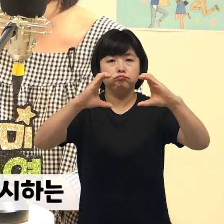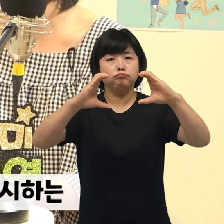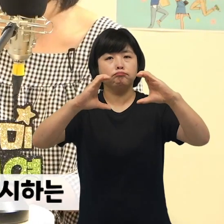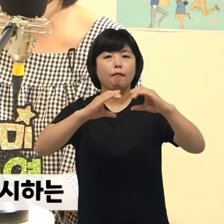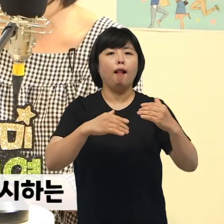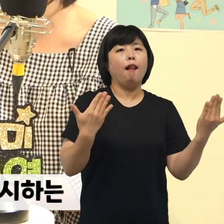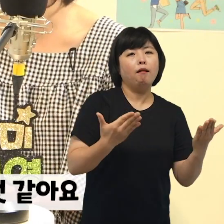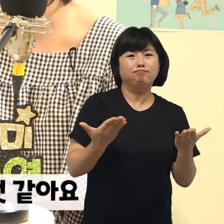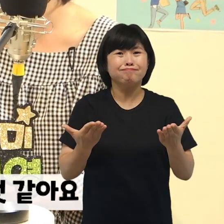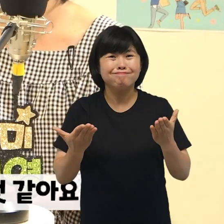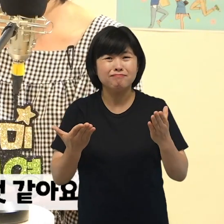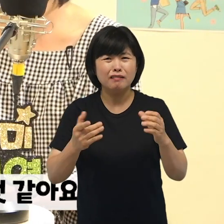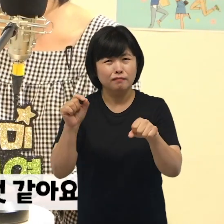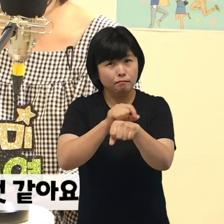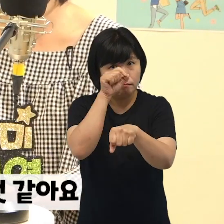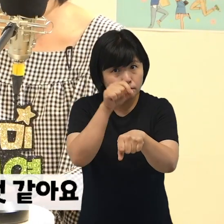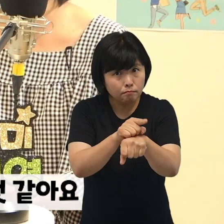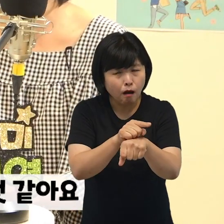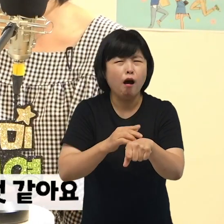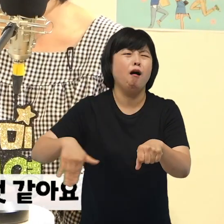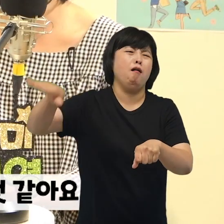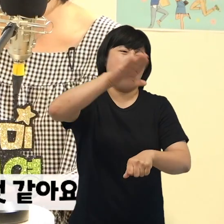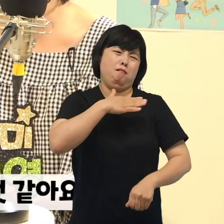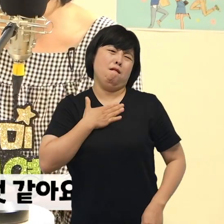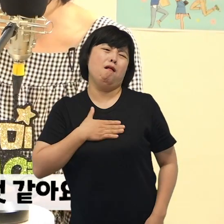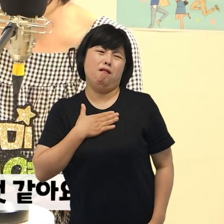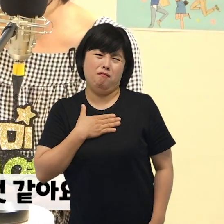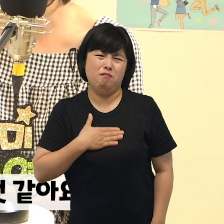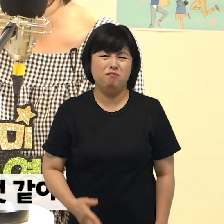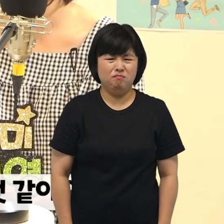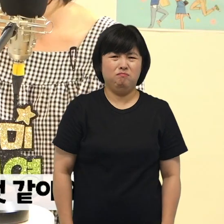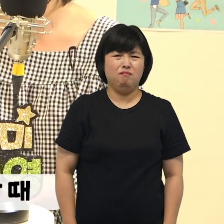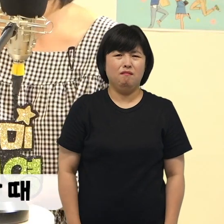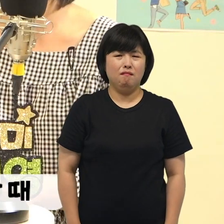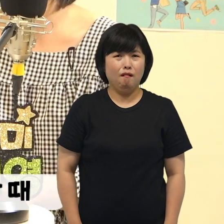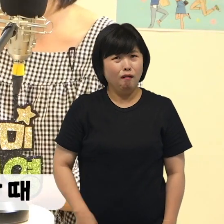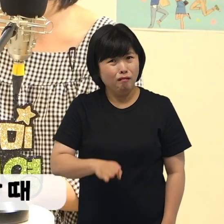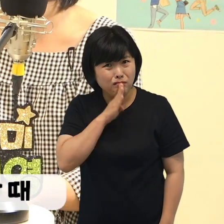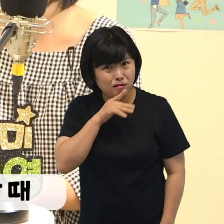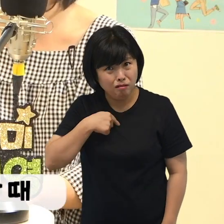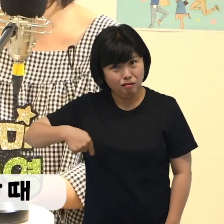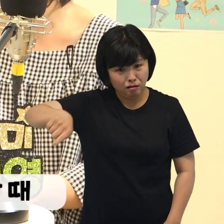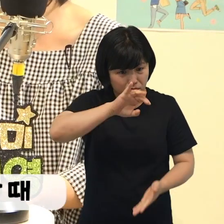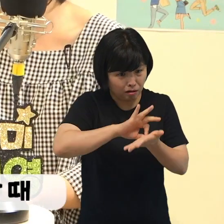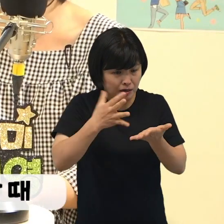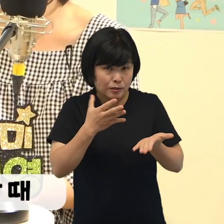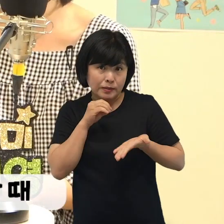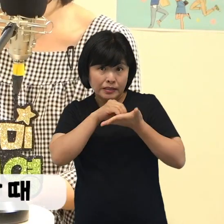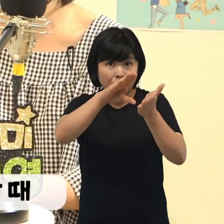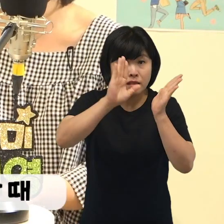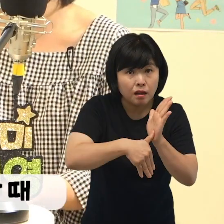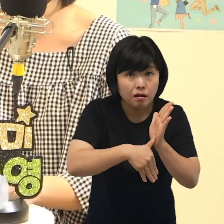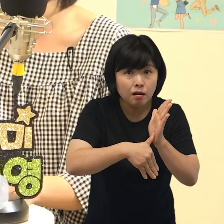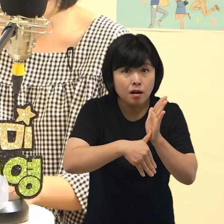되게 중시하는 그런 특성이 있다고 많이 알려져 있는 것 같아요. 실제로 저희 세대들은 이제